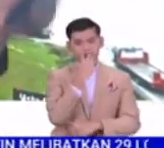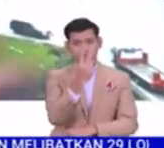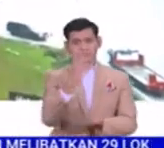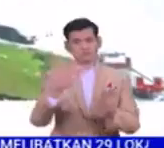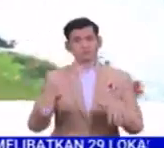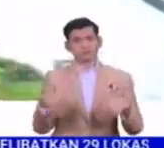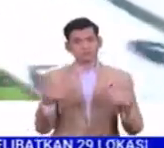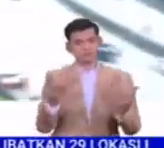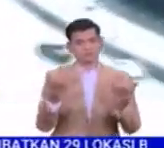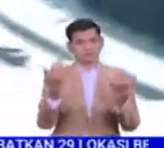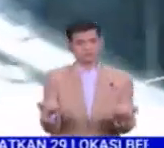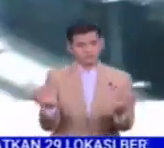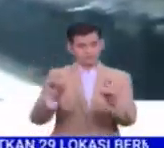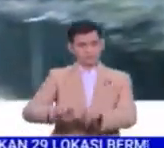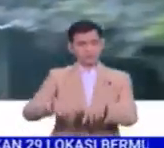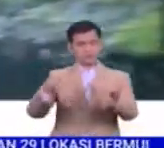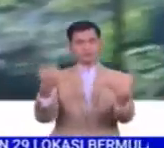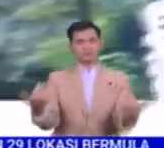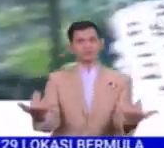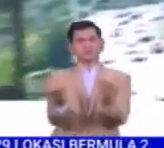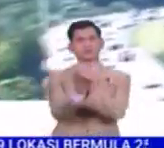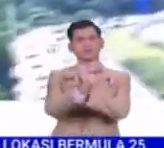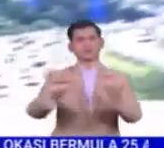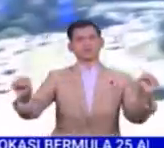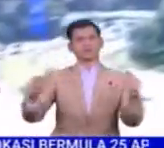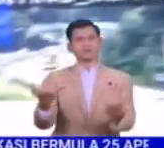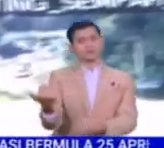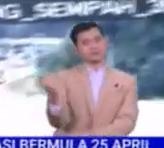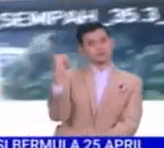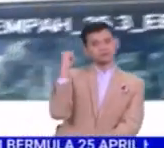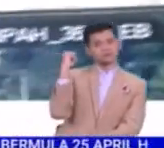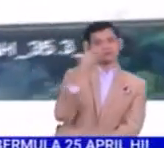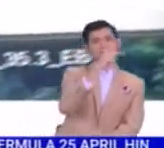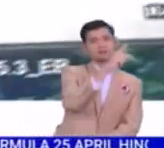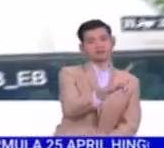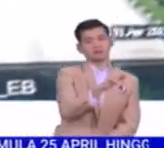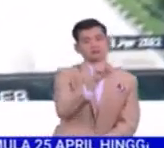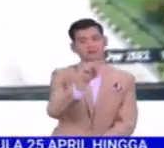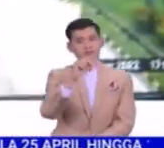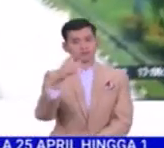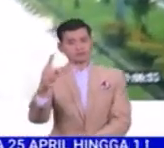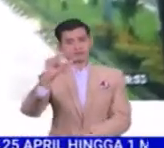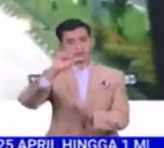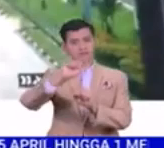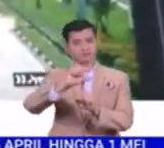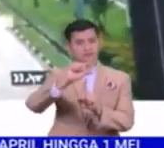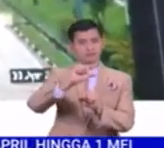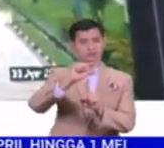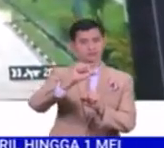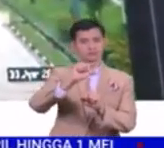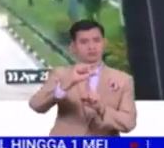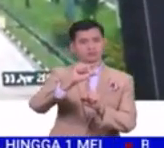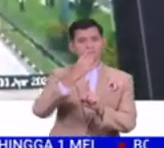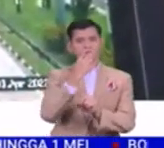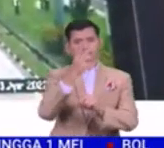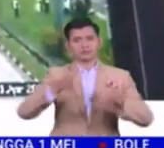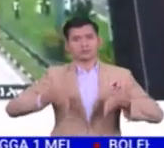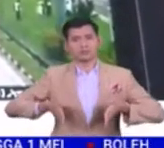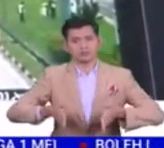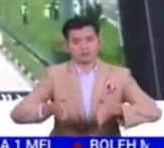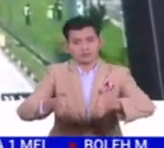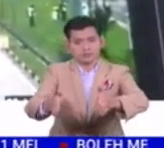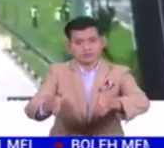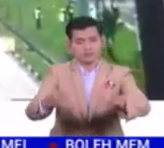pertama yang telah pun seperti disediakan ini di KLK Gombak, kilometer 19.8. Dapat disaksikan